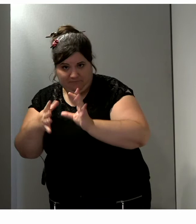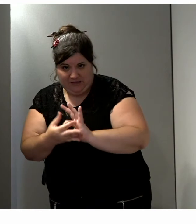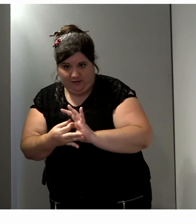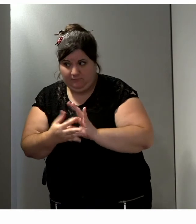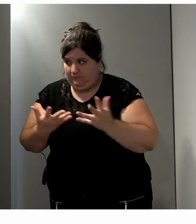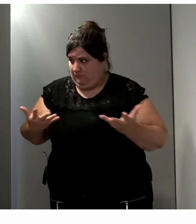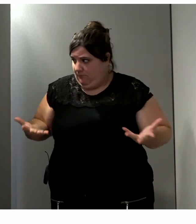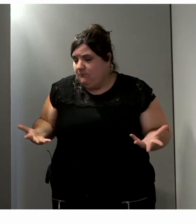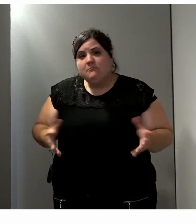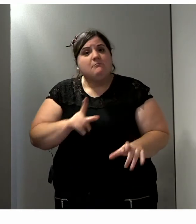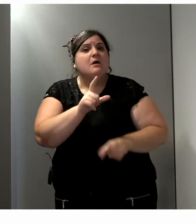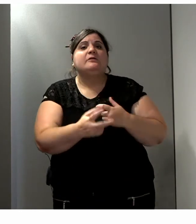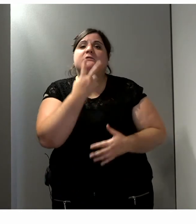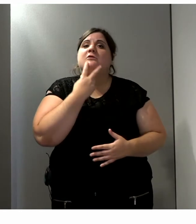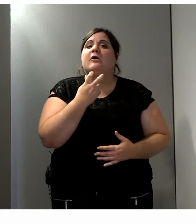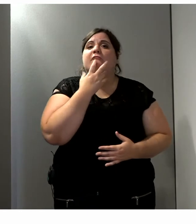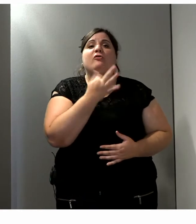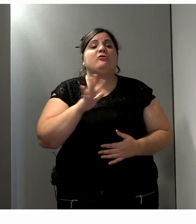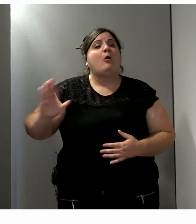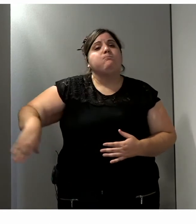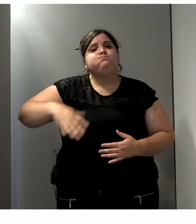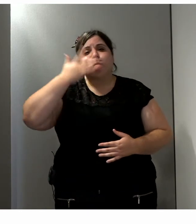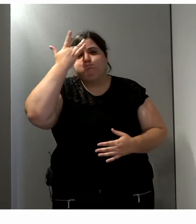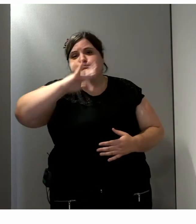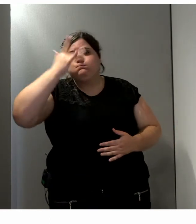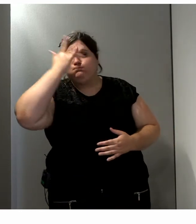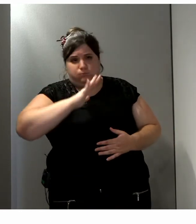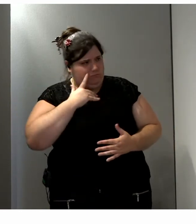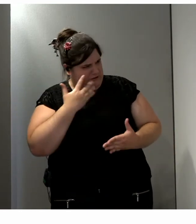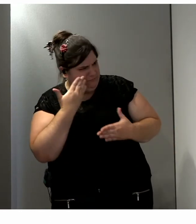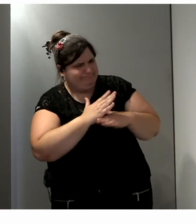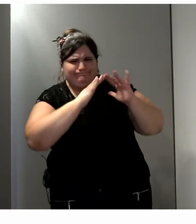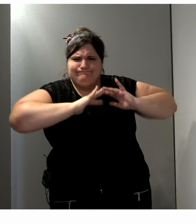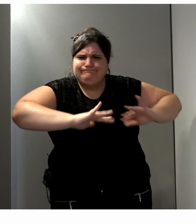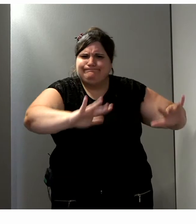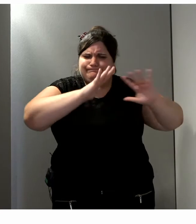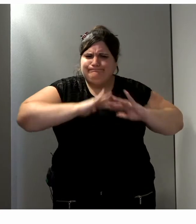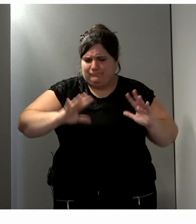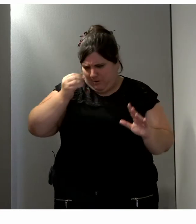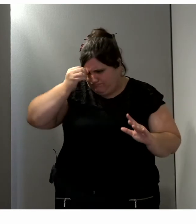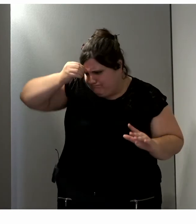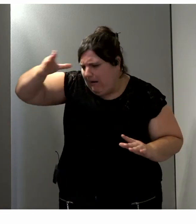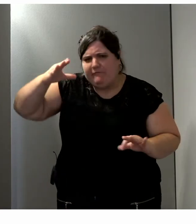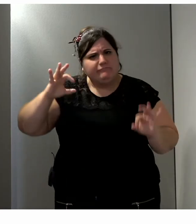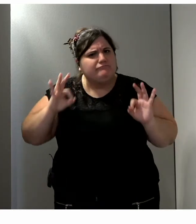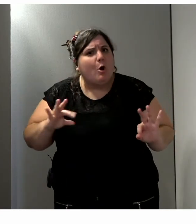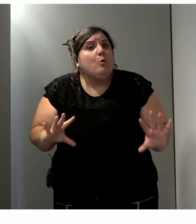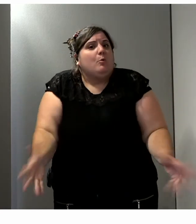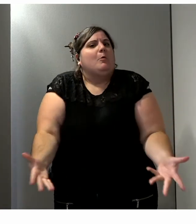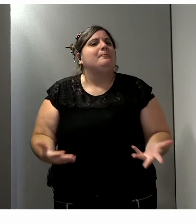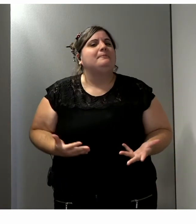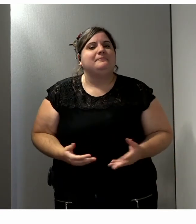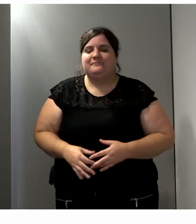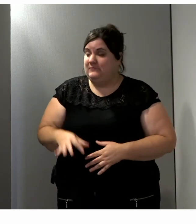soit incollable sur les disciplines paralympiques? Alors voilà, je pense que l'enjeu, c'est vraiment ça, c'est que ce ne soit pas simplement